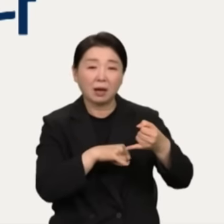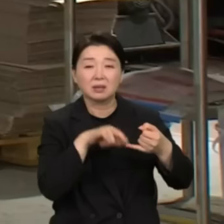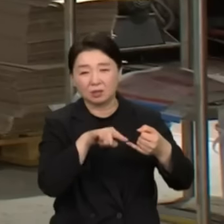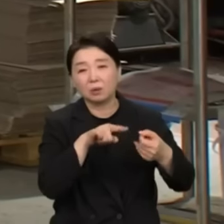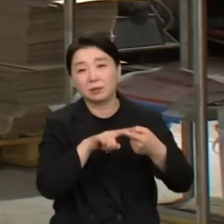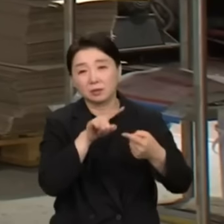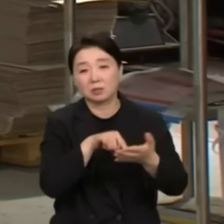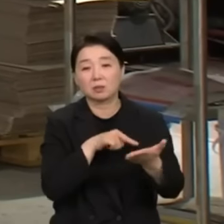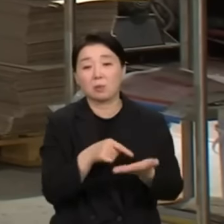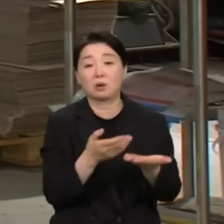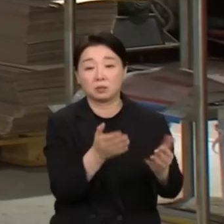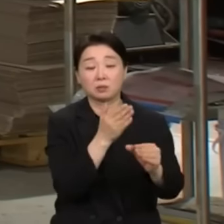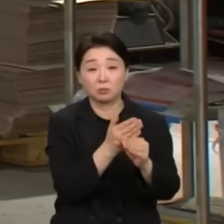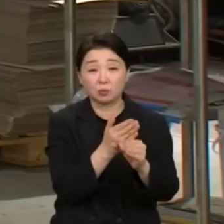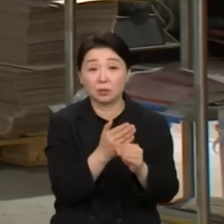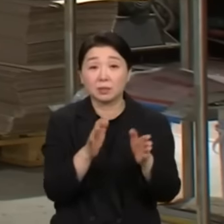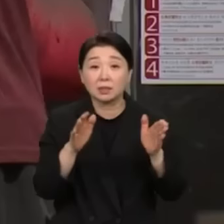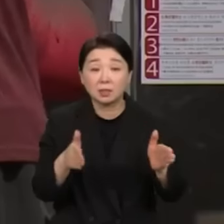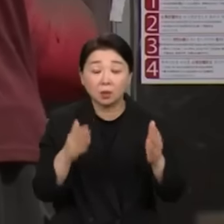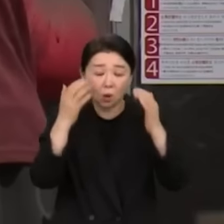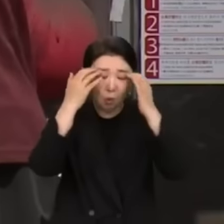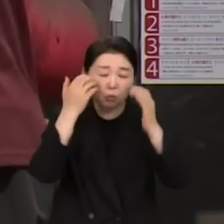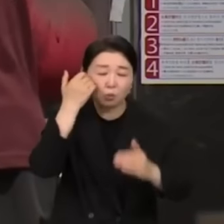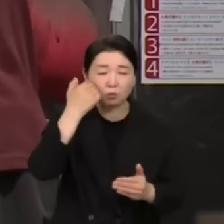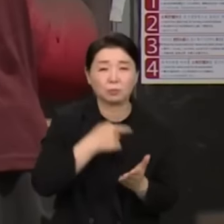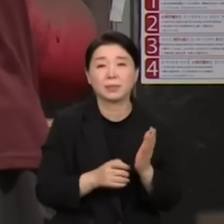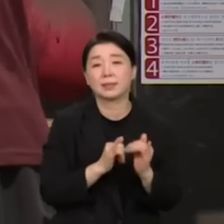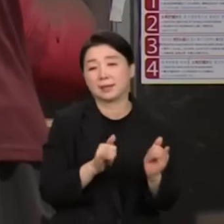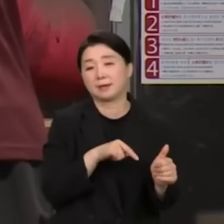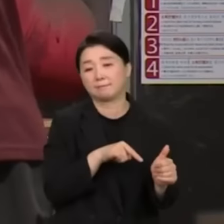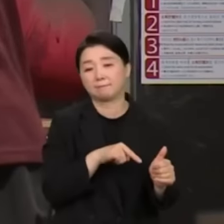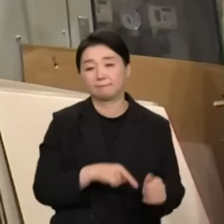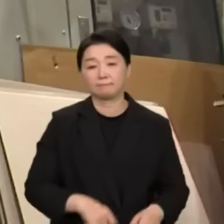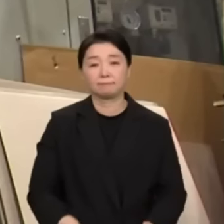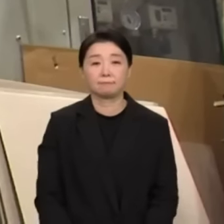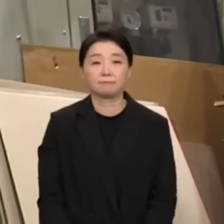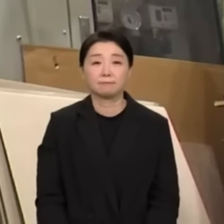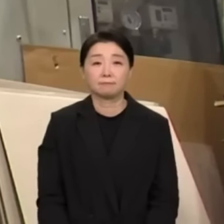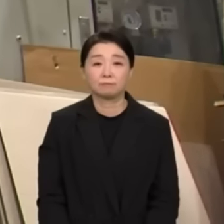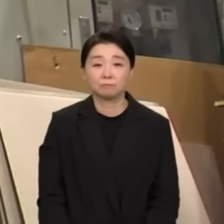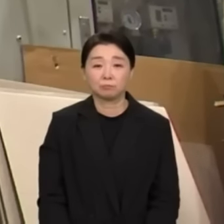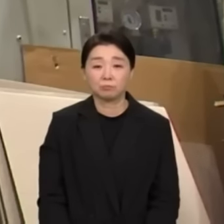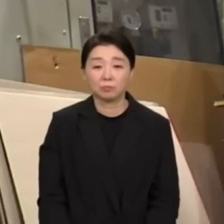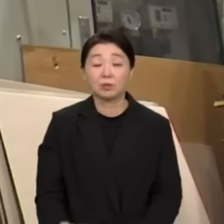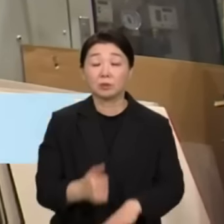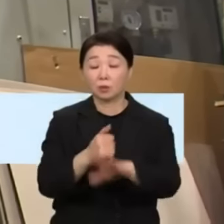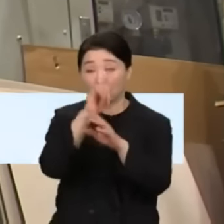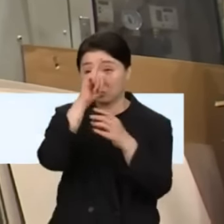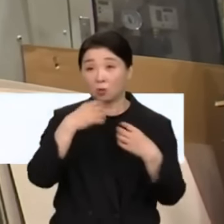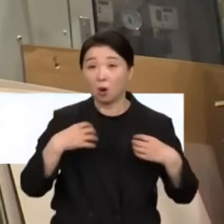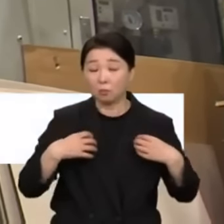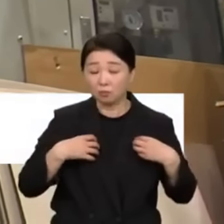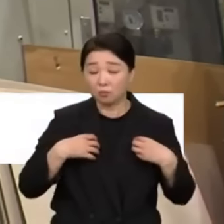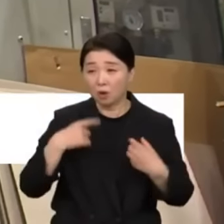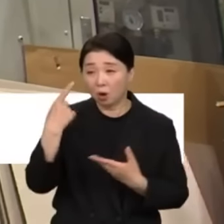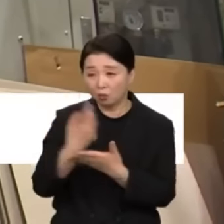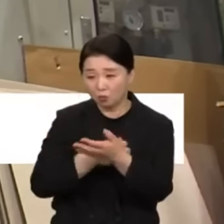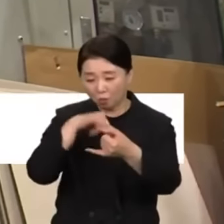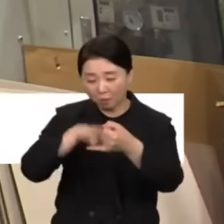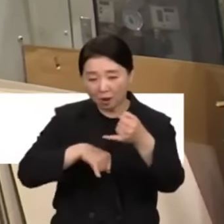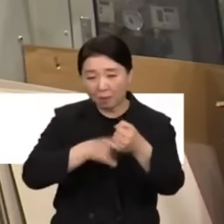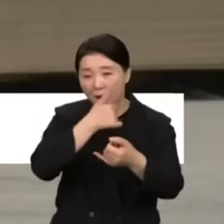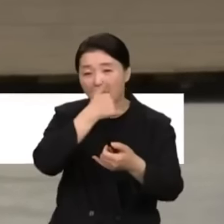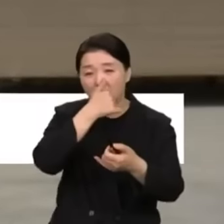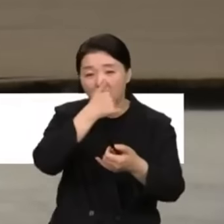해명했습니다. 이 기간 동안 고통받는 건 피해자의 몫이 되는 겁니다. 이런 탓에 정부는 임금 체불을 중대 범죄로